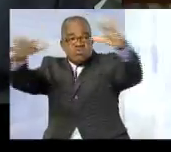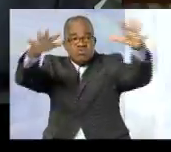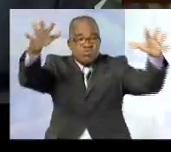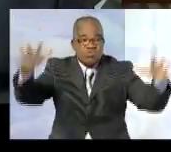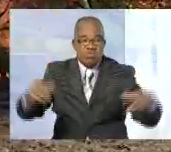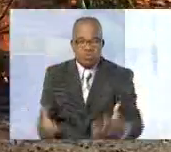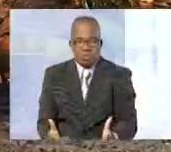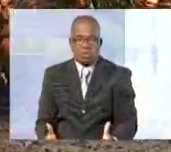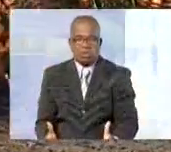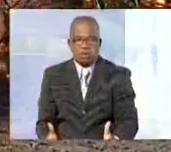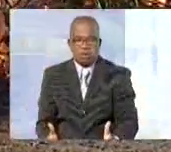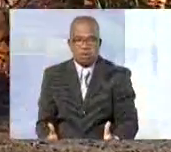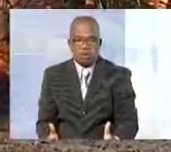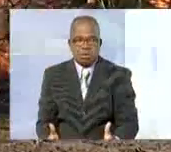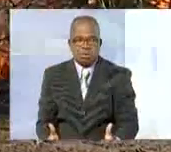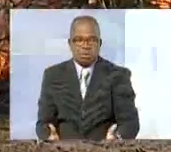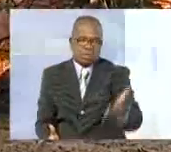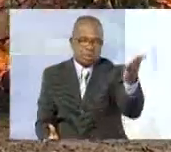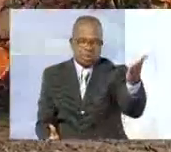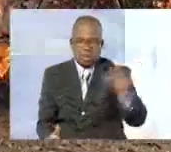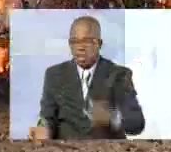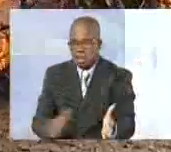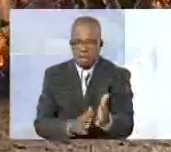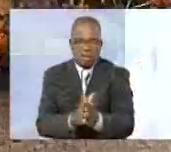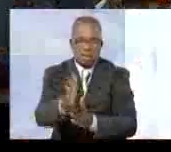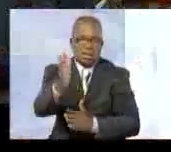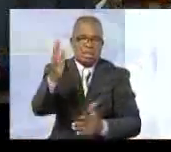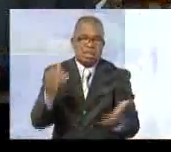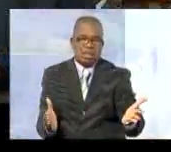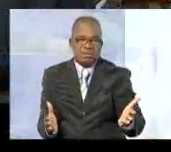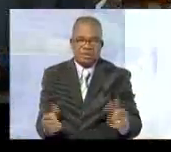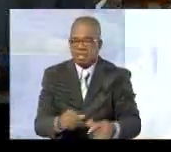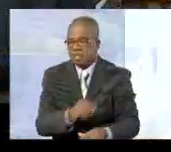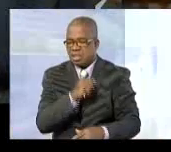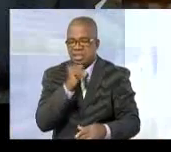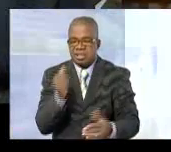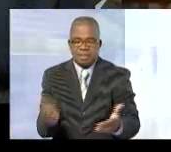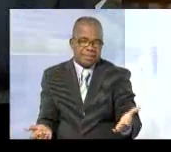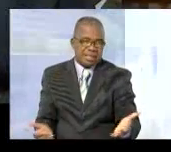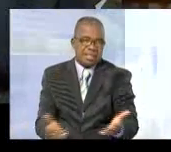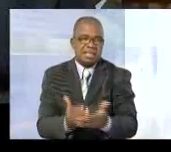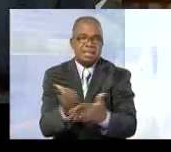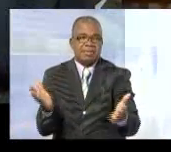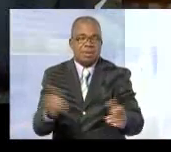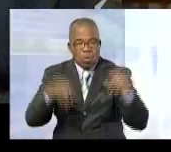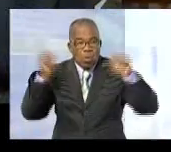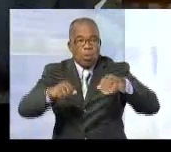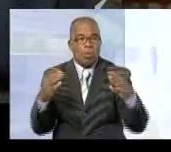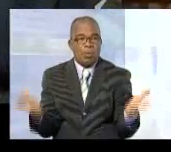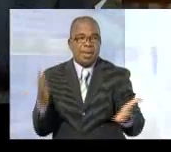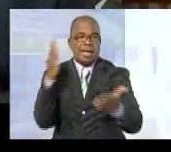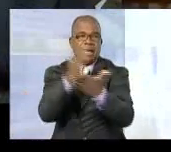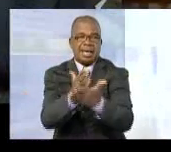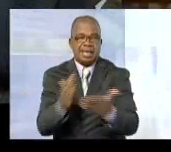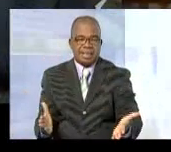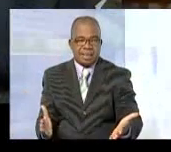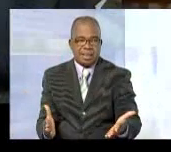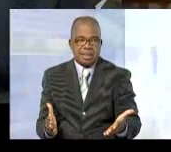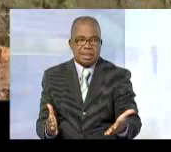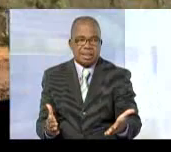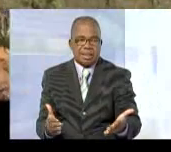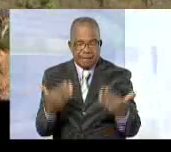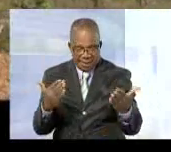pour notre forêt nourricière. Les feux de brousse ne sont pas une fatalité. Nous pouvons les éviter.